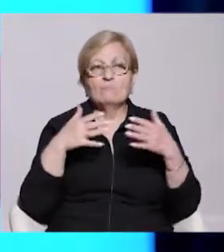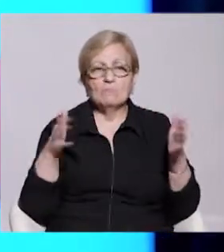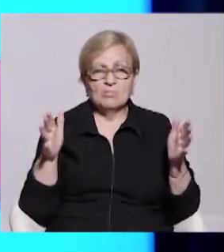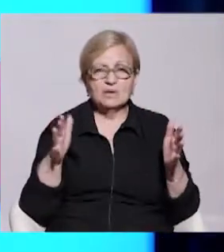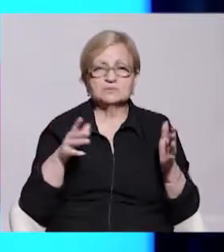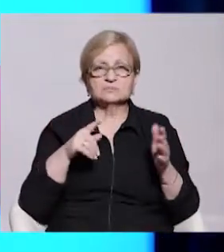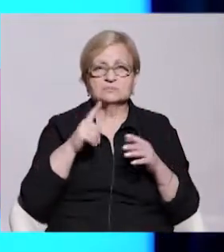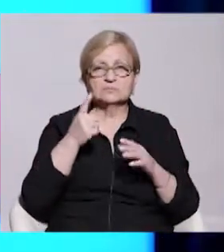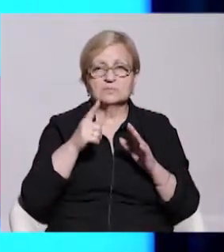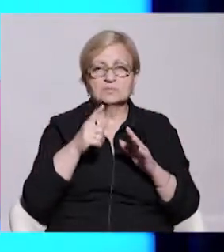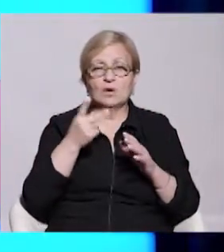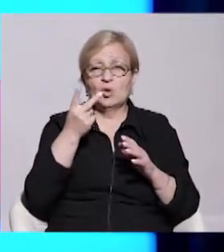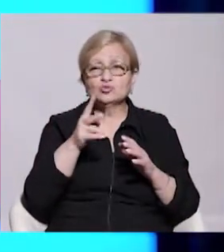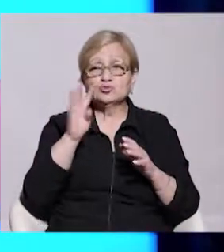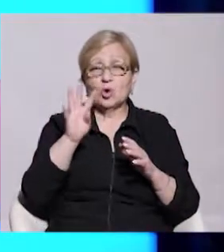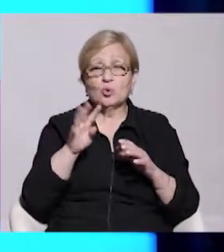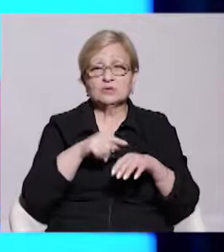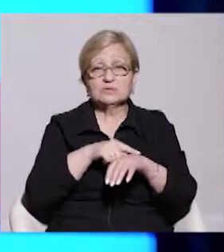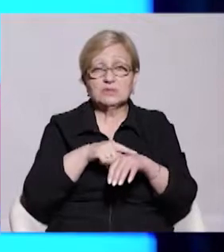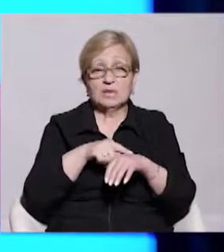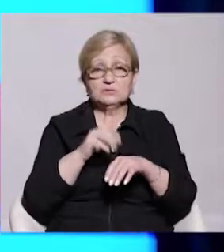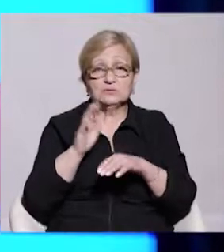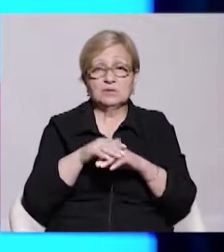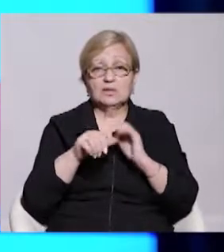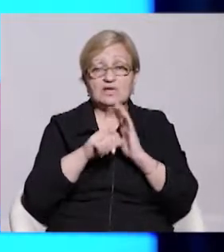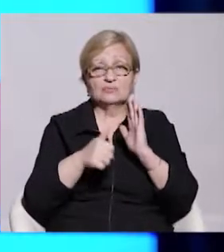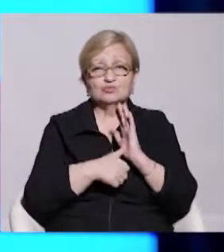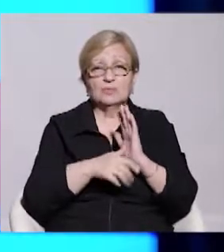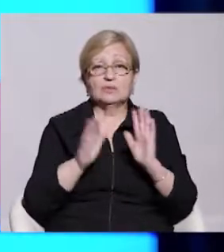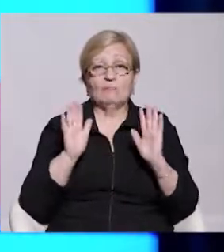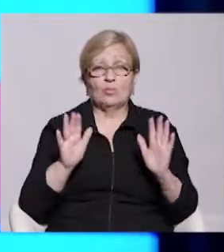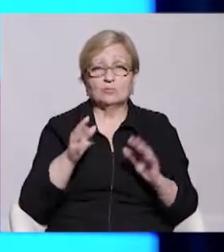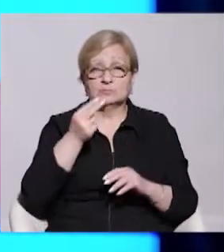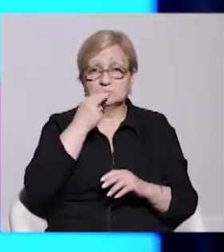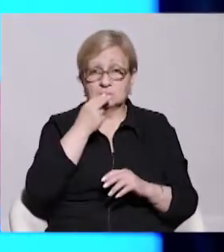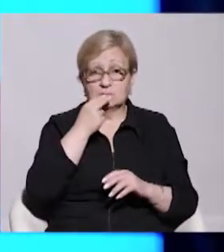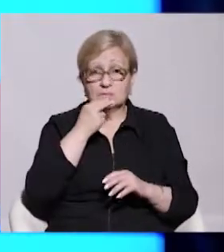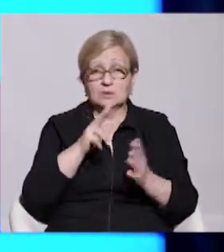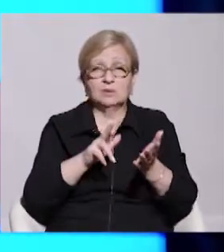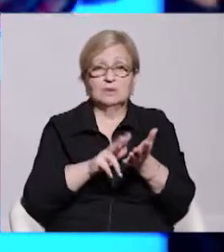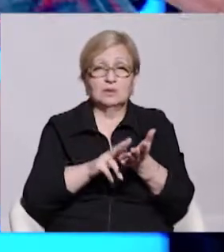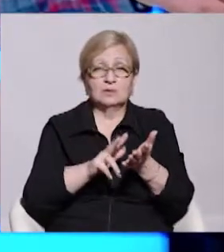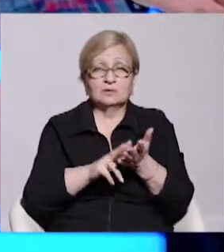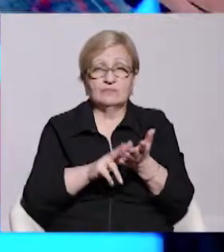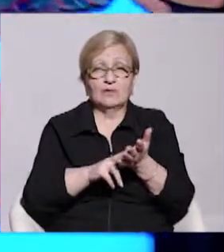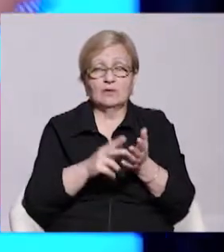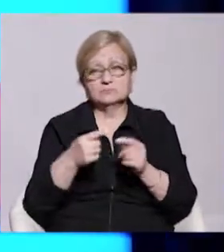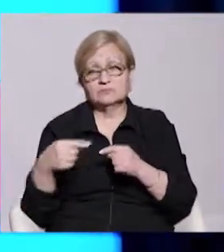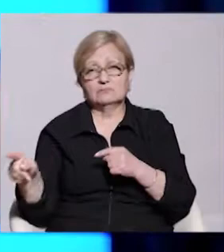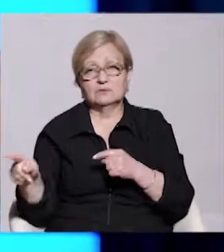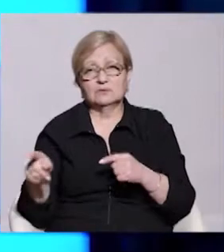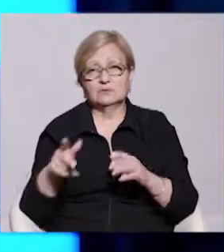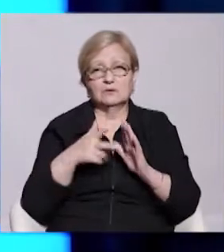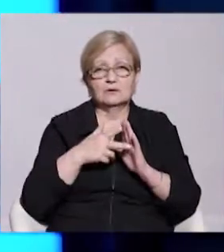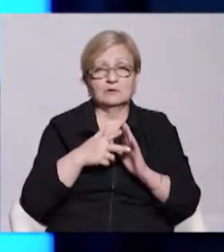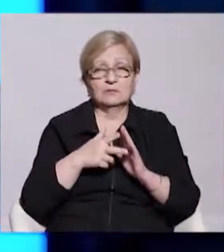შეიძლება, იმიტომ რომ სულ 24 საათია ხო დღეღამეში, იქიდან 16 თუ ჭამს 8 საათი დანარჩენს ანდომებს. ამ